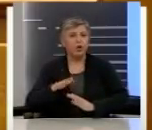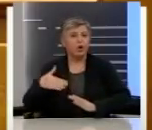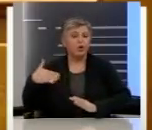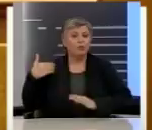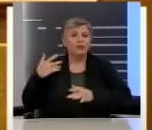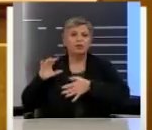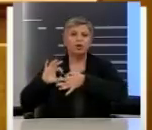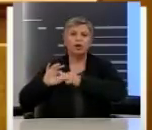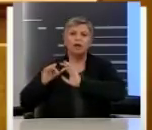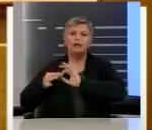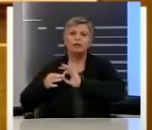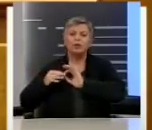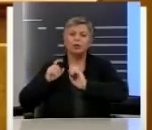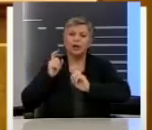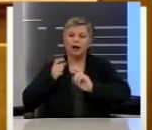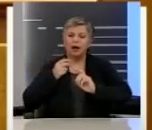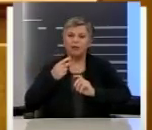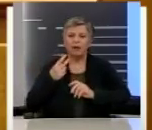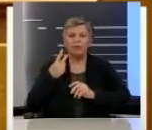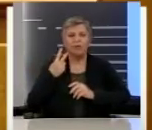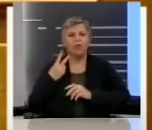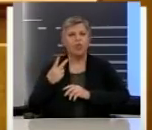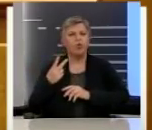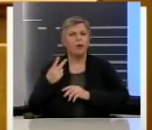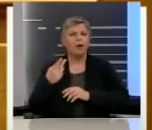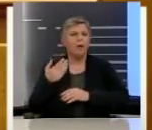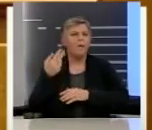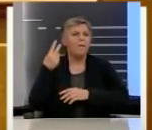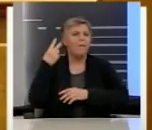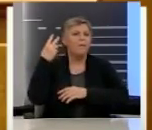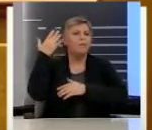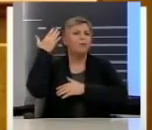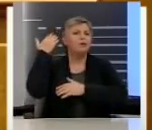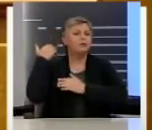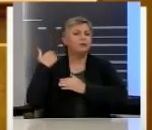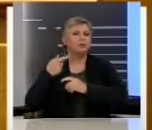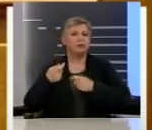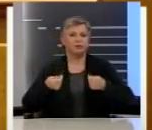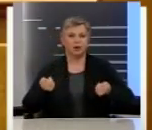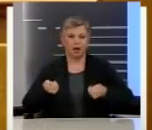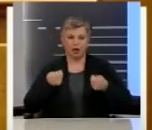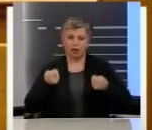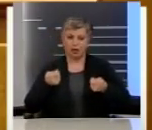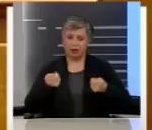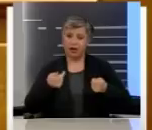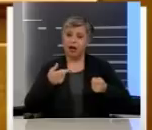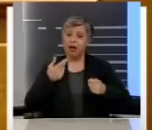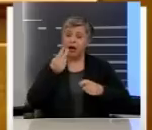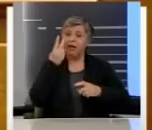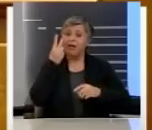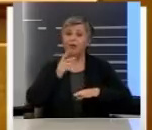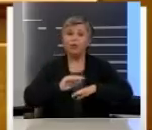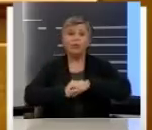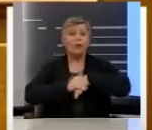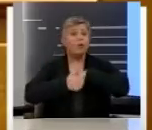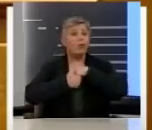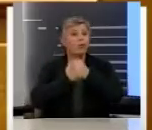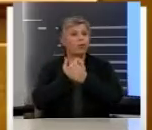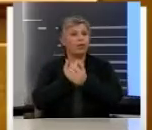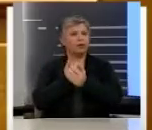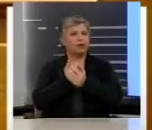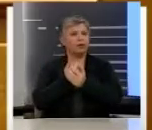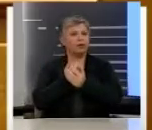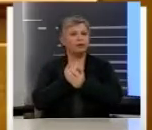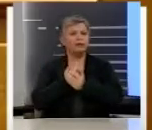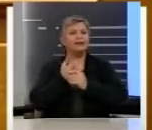εύκολα διαπιστώνει κάποιος, αν θέλει να είναι αντικειμενικός παρατηρητής, ότι η